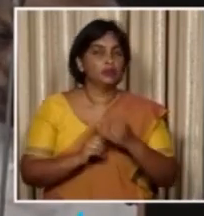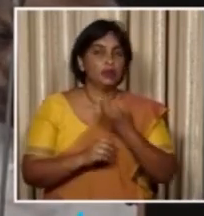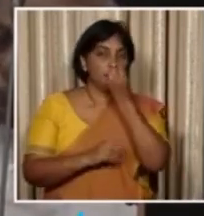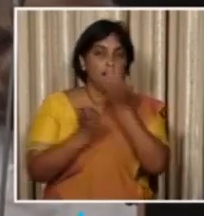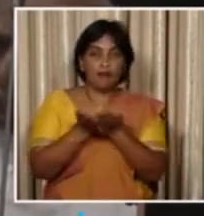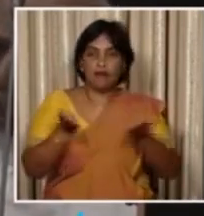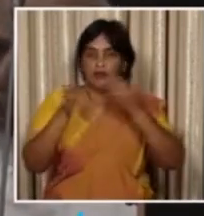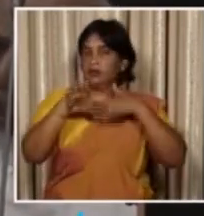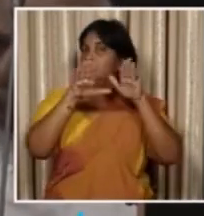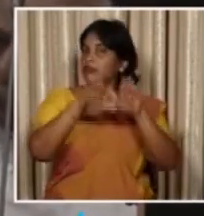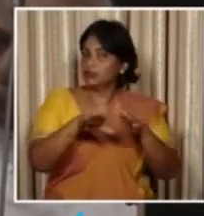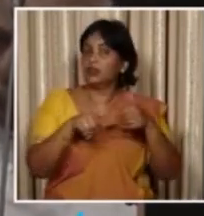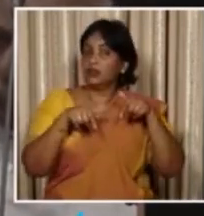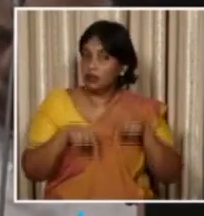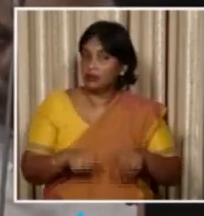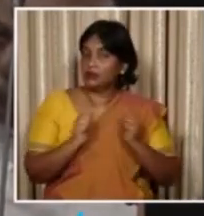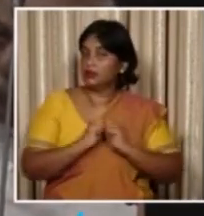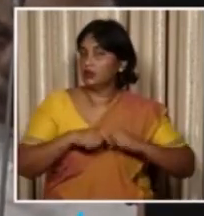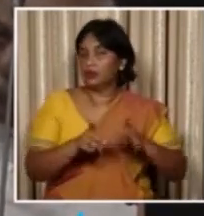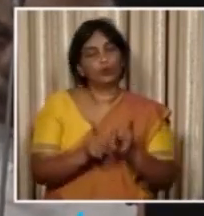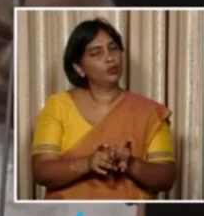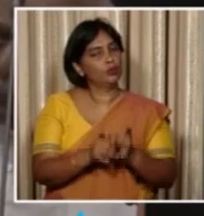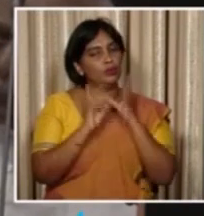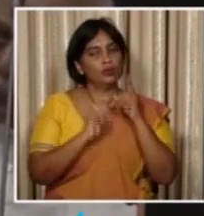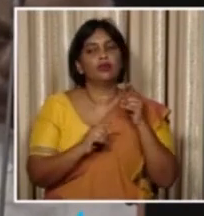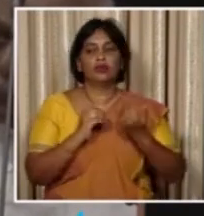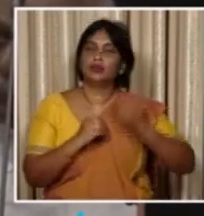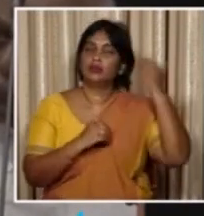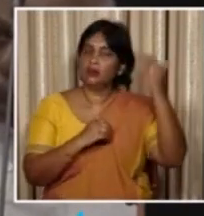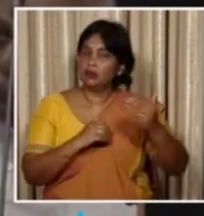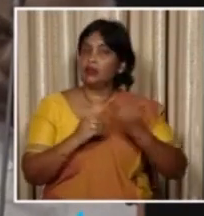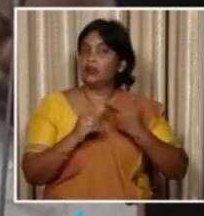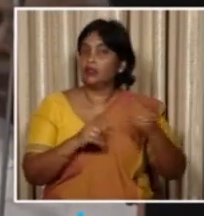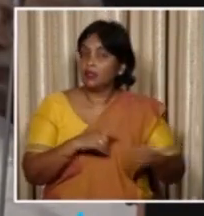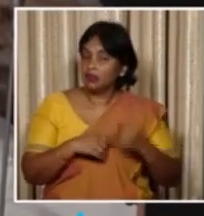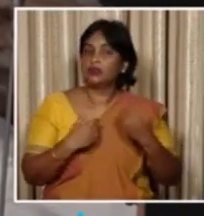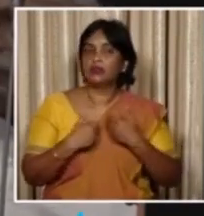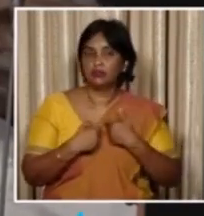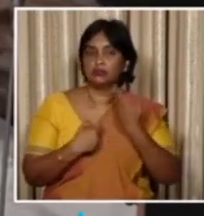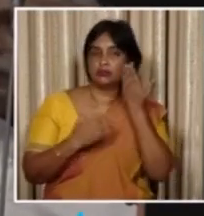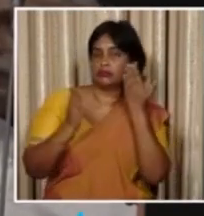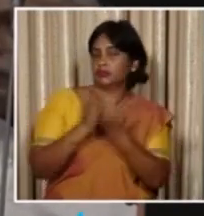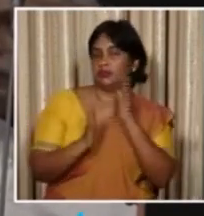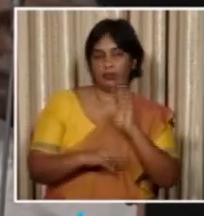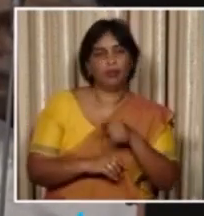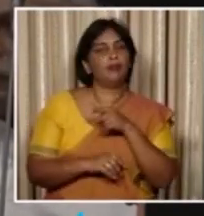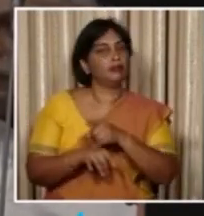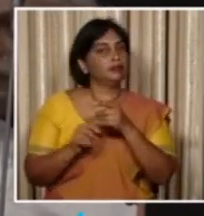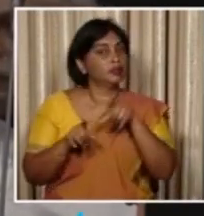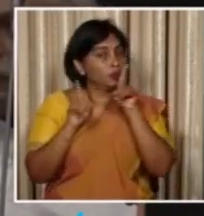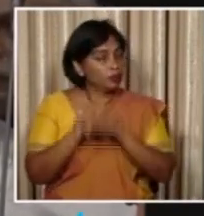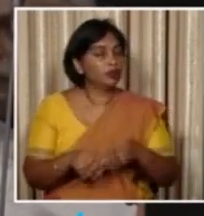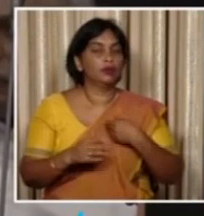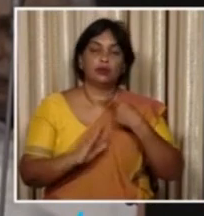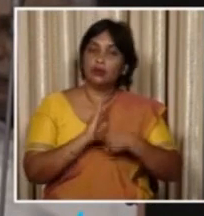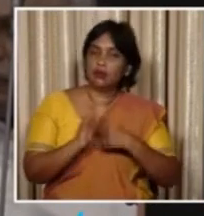වට්ටිය රත ගහමු. අපි අද කටයුතු කරන ආකාරය ගැන අනාගතයේ දවසේ අපිව විනිශ්චයට භාජනය වෙයි. එදාට අපි